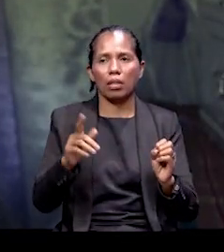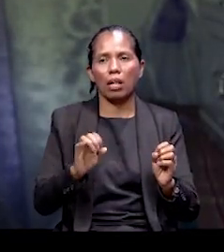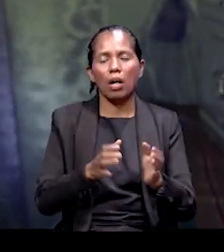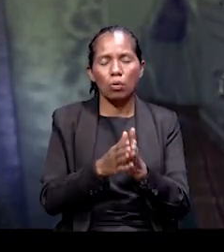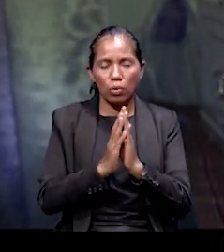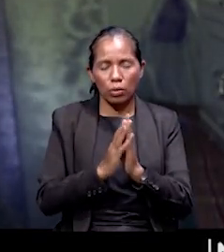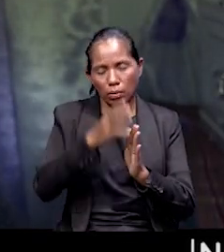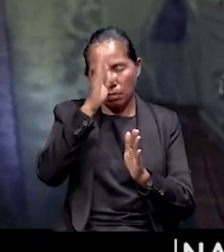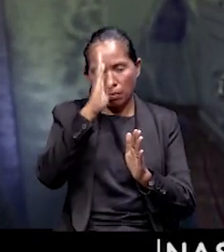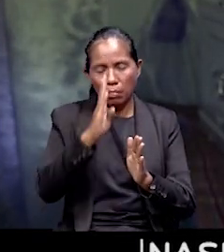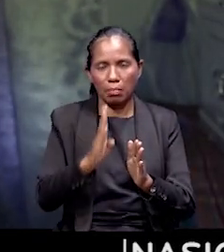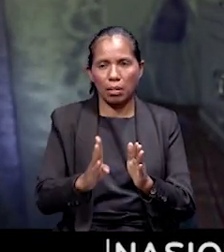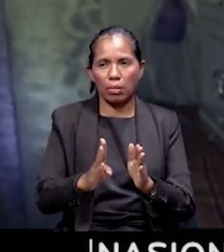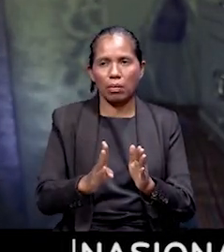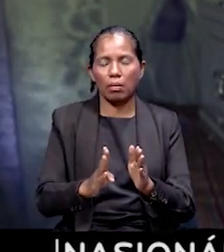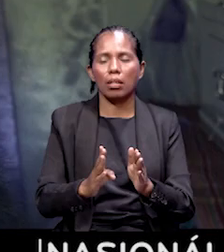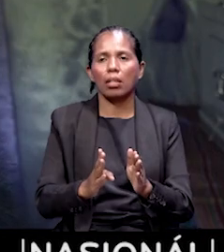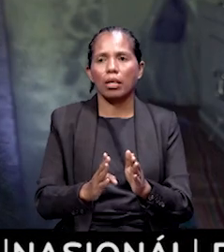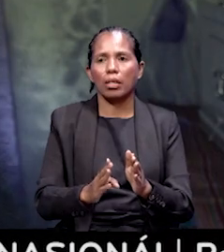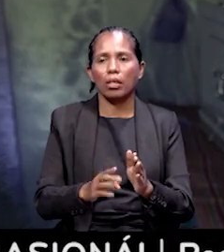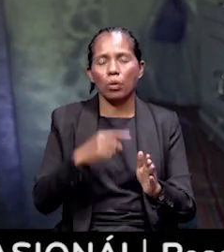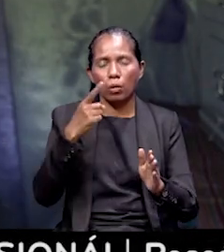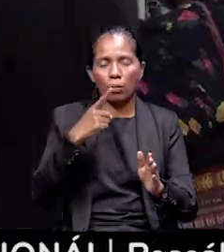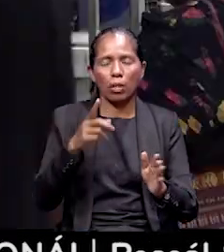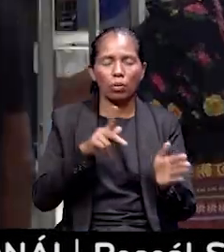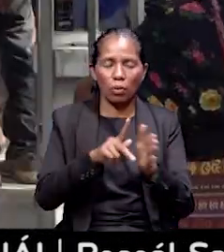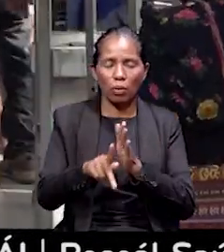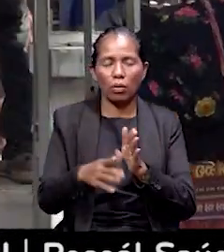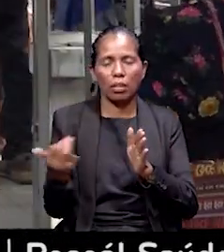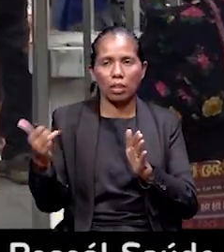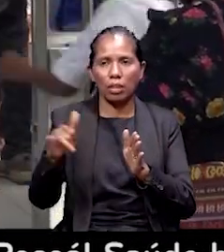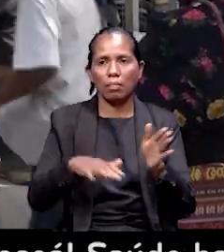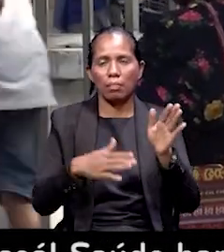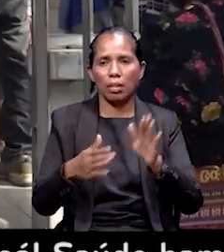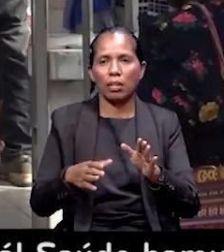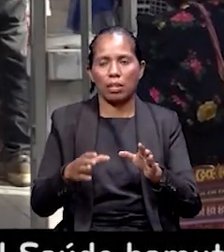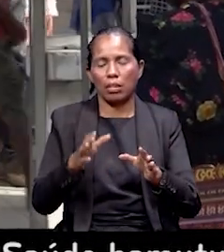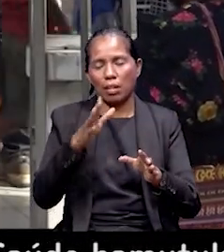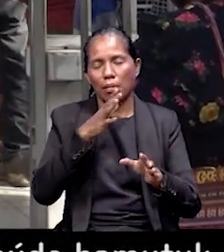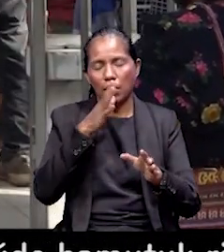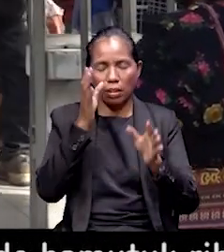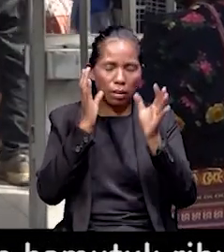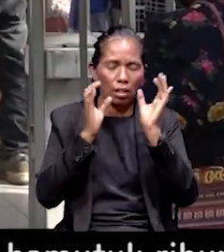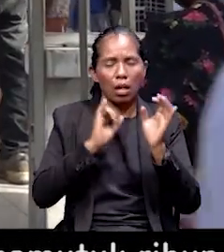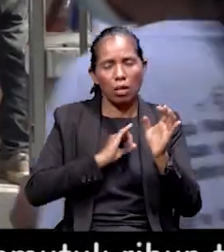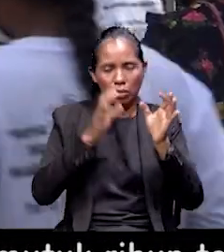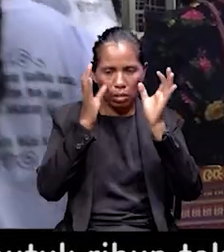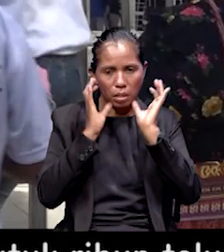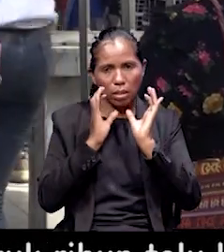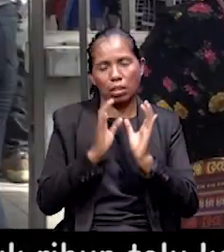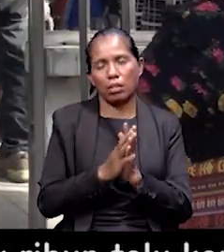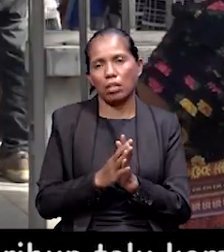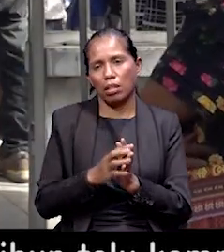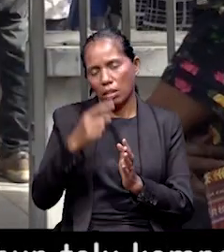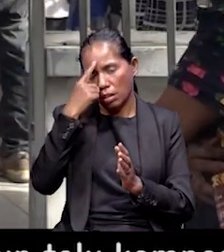ang maroma. Ini ni beba to sai ini bida. Ni ini nan tali sen semus. Hau triste, hau triste tambah sai da.